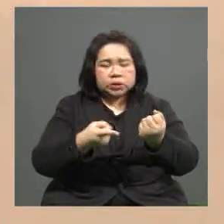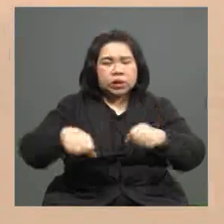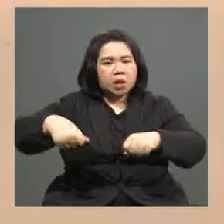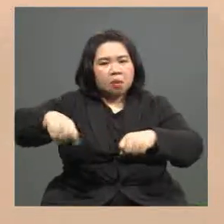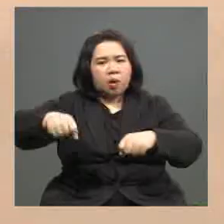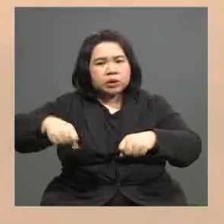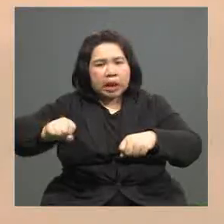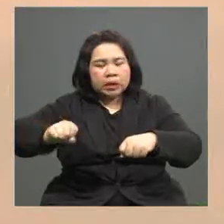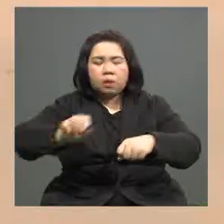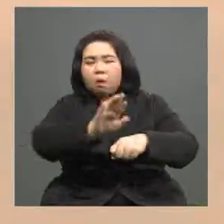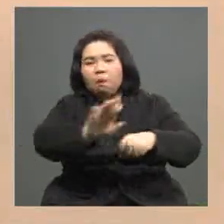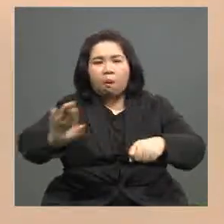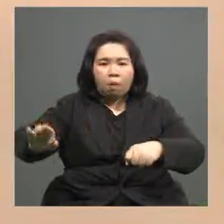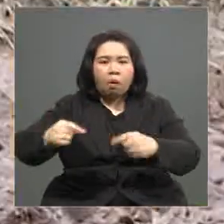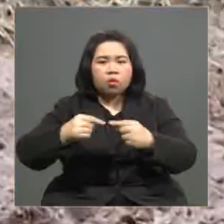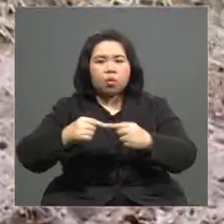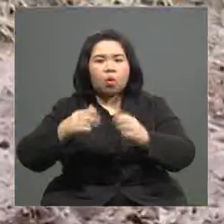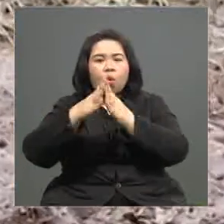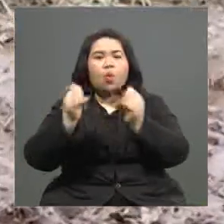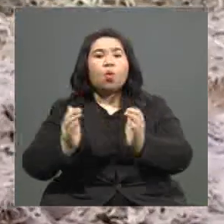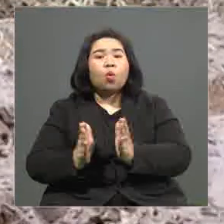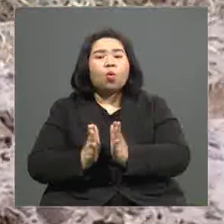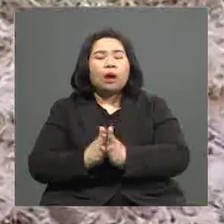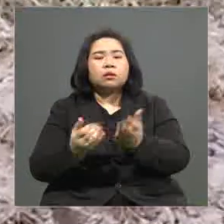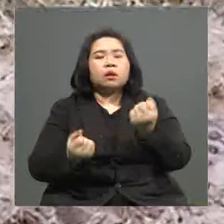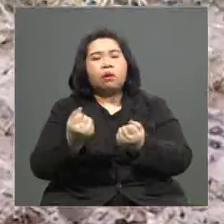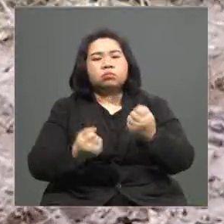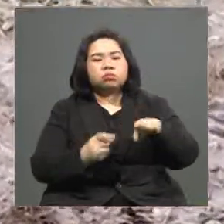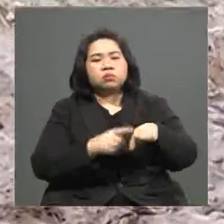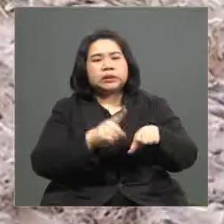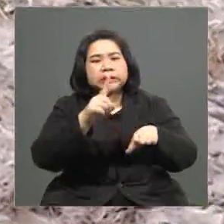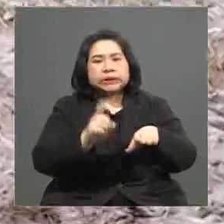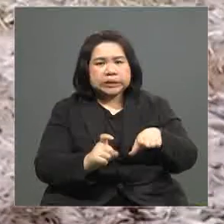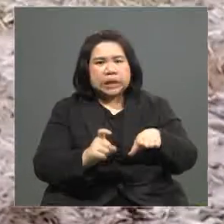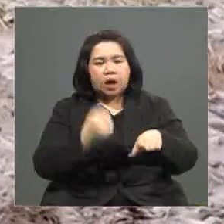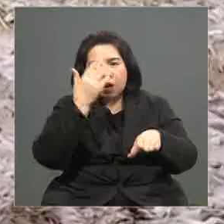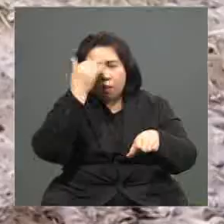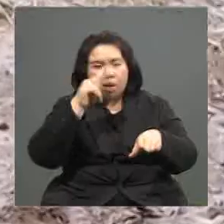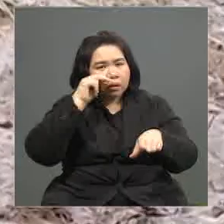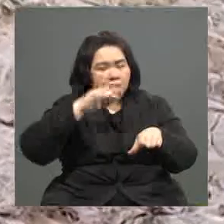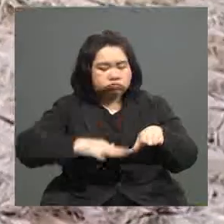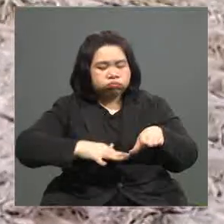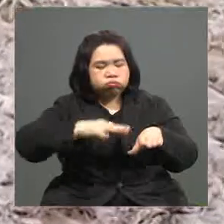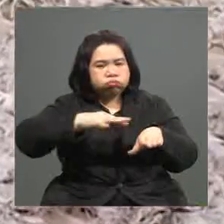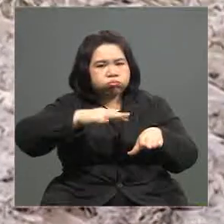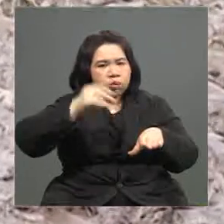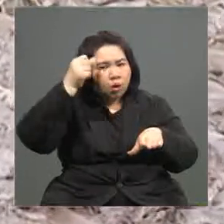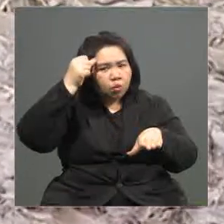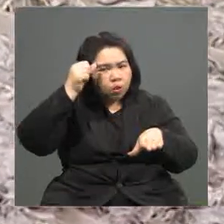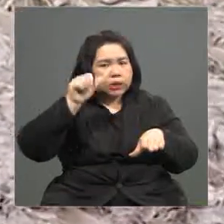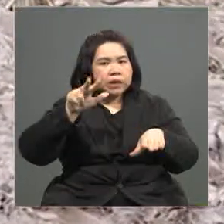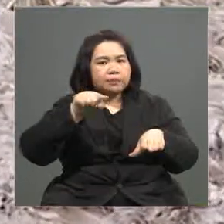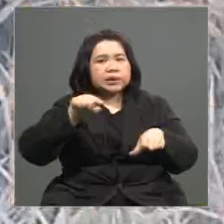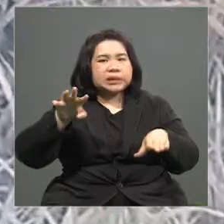จ้าหน้าที่และประชาชนย่านวัดหัวฝายและสีปิงเมืองจอดเสียนับ10คันหลังจากจมน้ำท่วมมาถึง 3-4 วันค่ะ